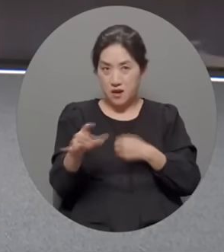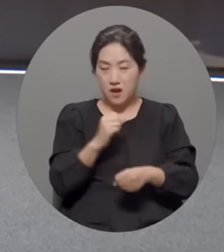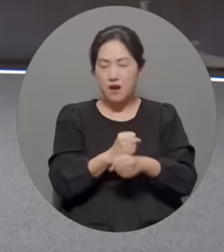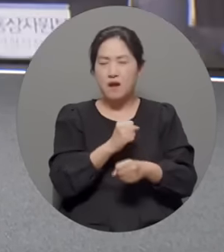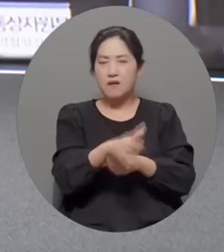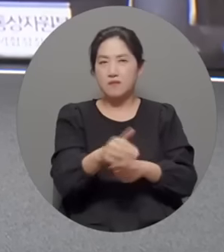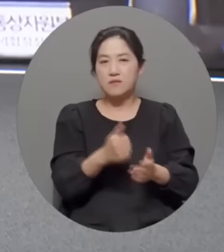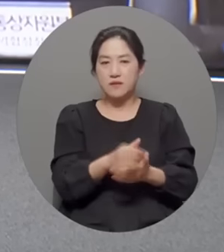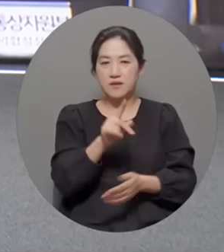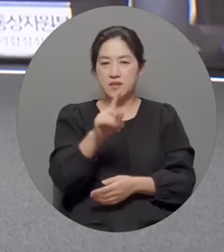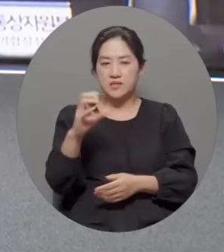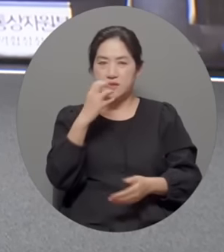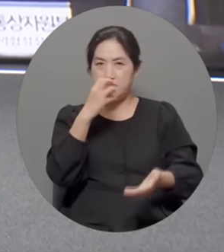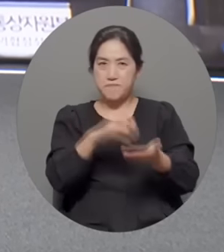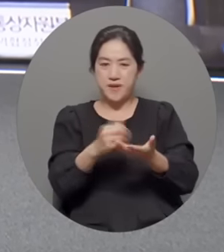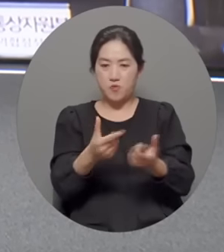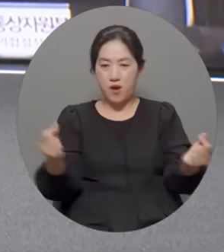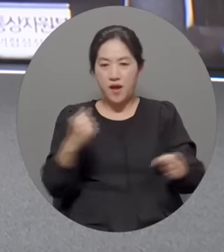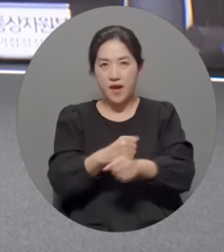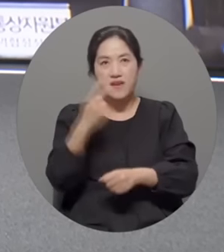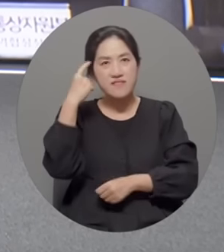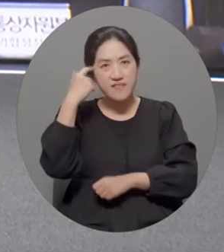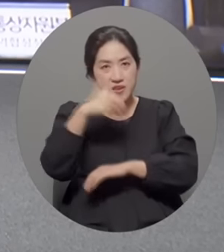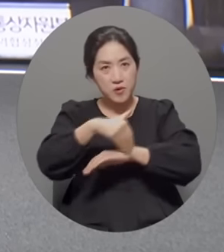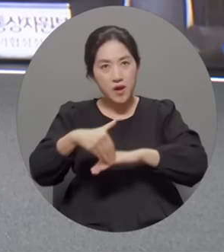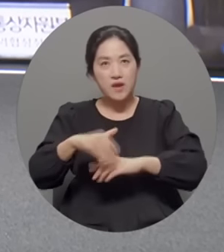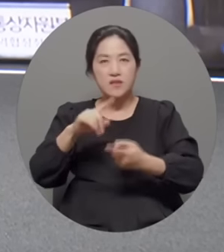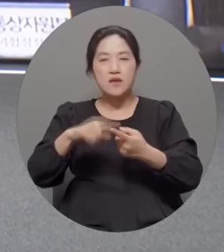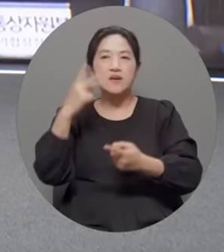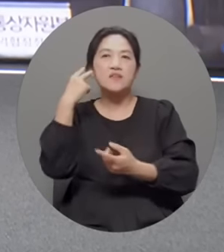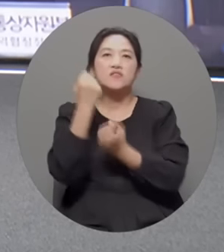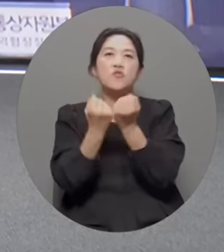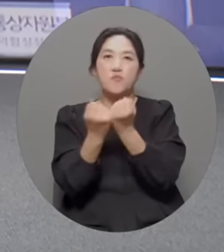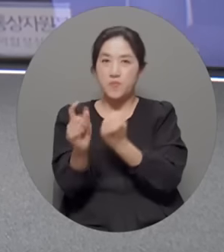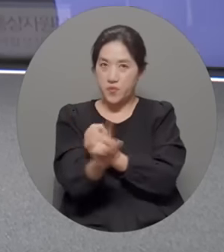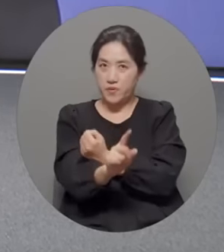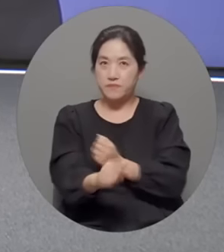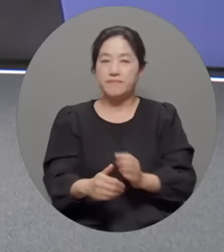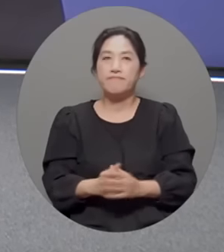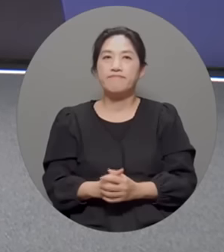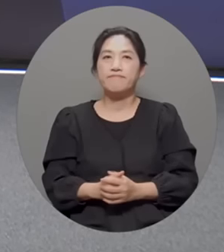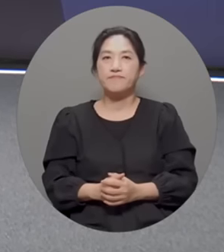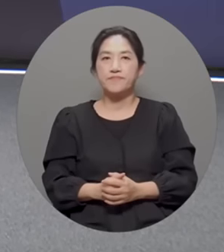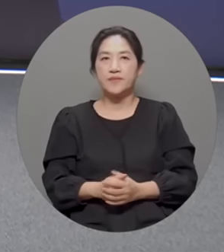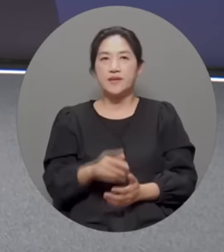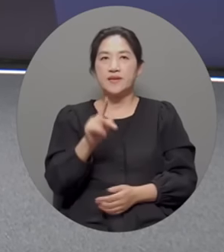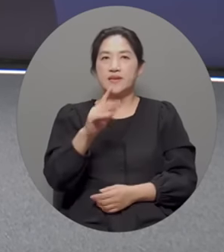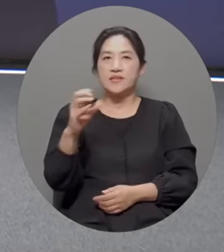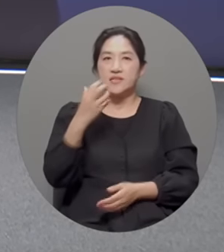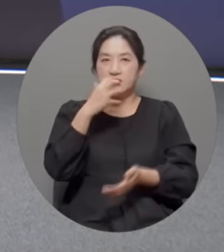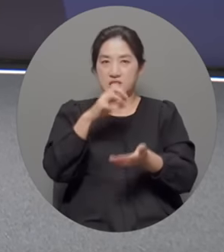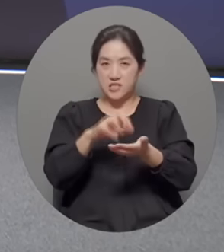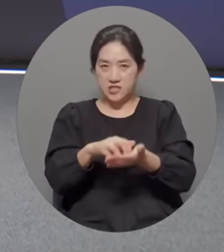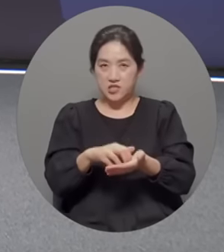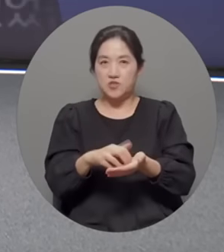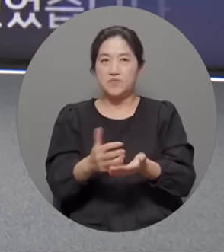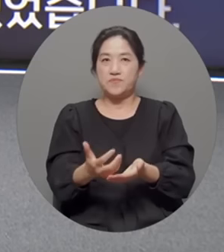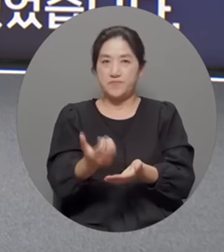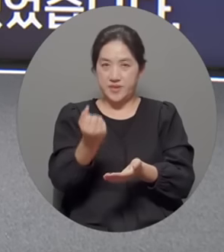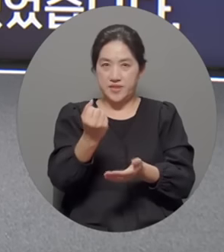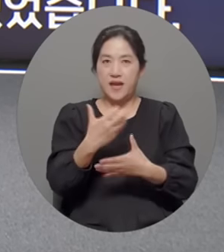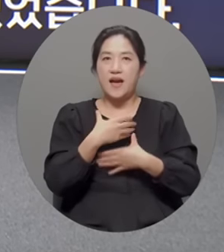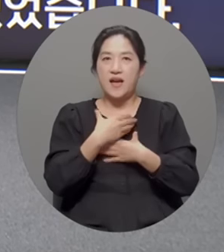의무화하려 했던 이유에 대해 이틀 전 이렇게 설명했습니다. KC 인증이 받은